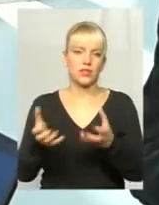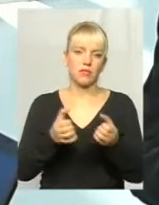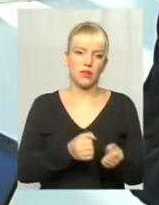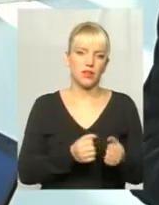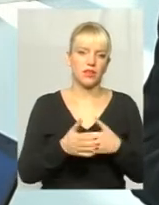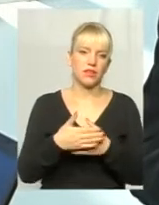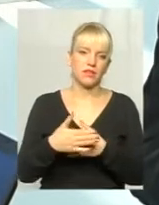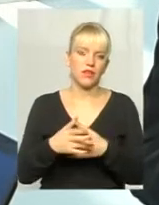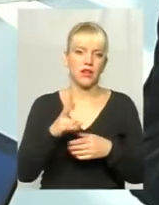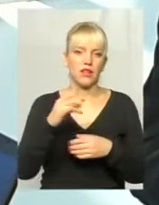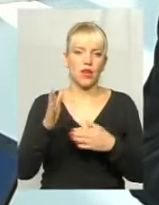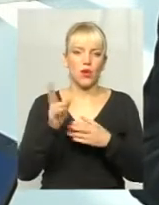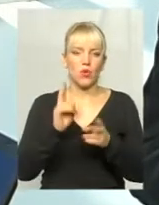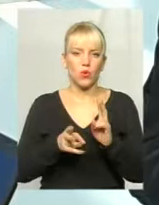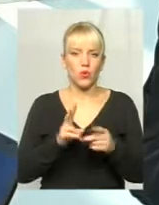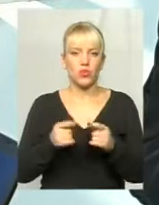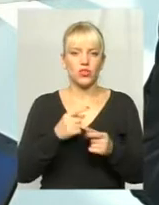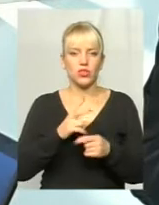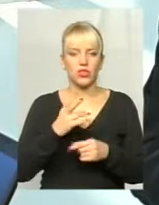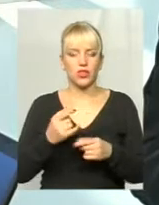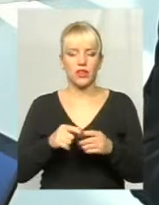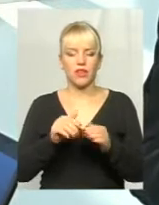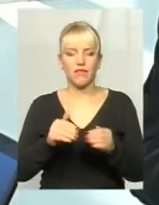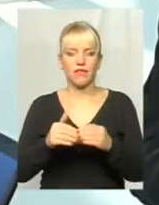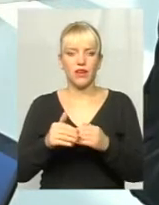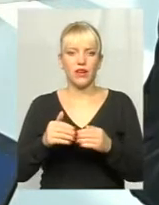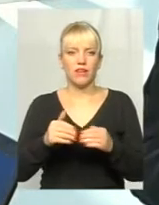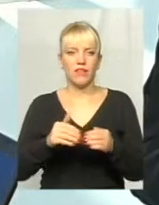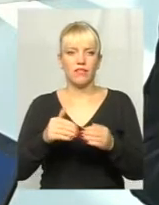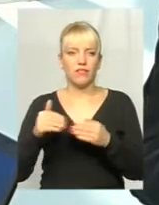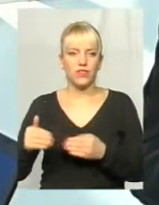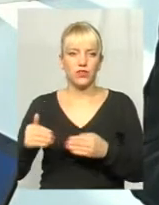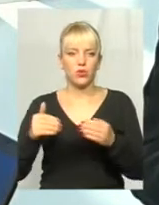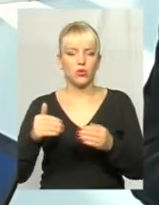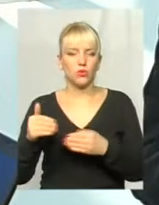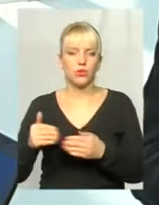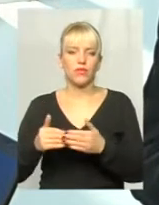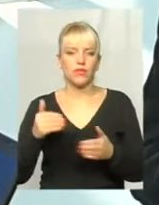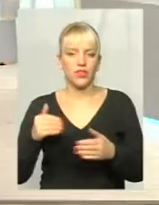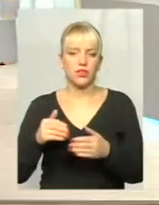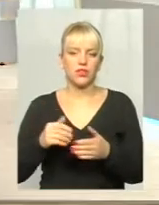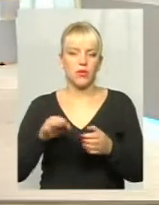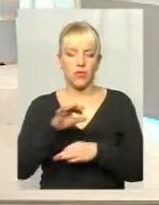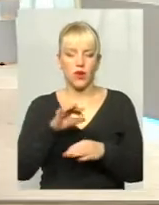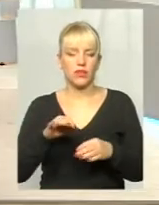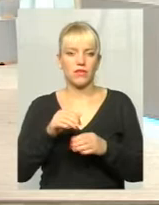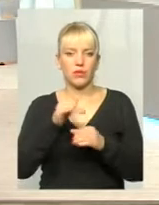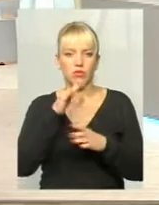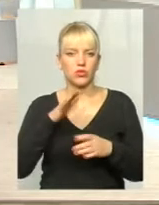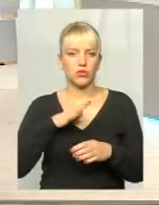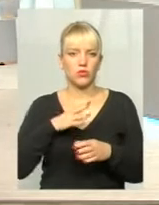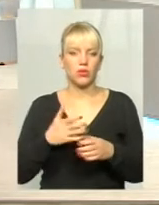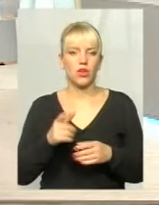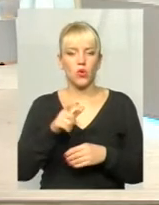в кухнях. Тобто відступів від проєкту не повинно бути. Люди про це повинні знати. Скажіть, будь ласка, які характерні